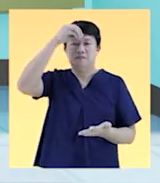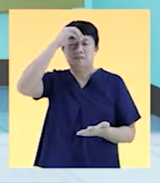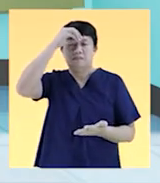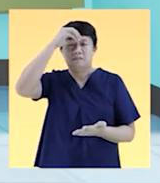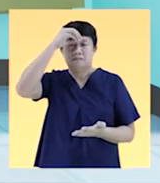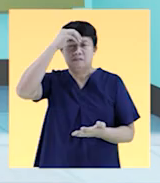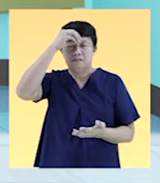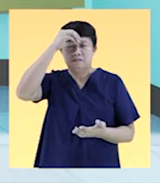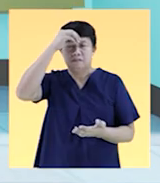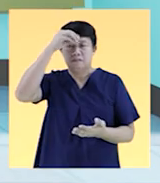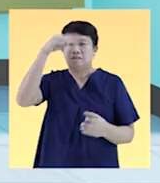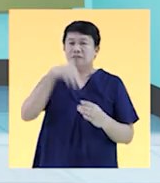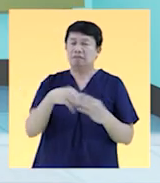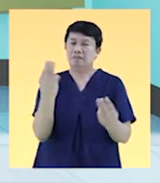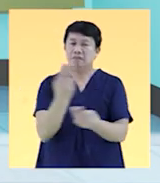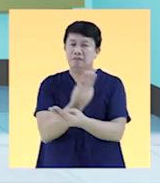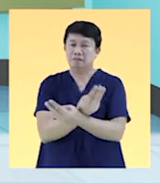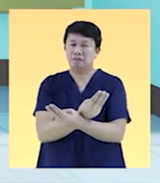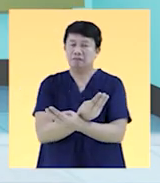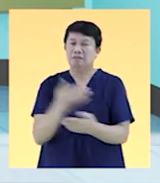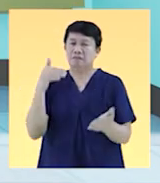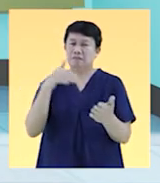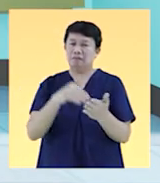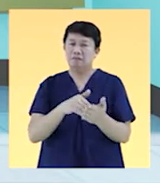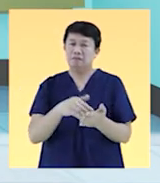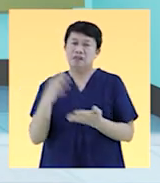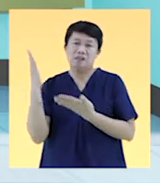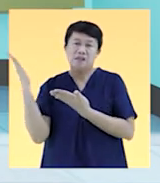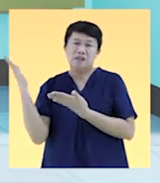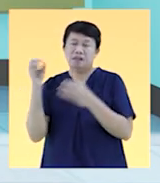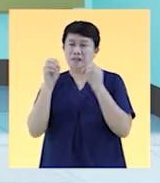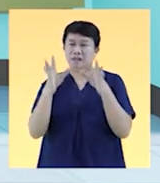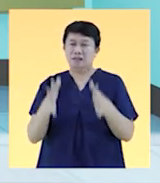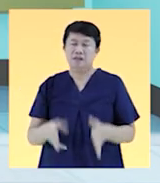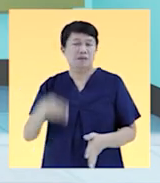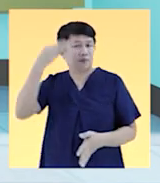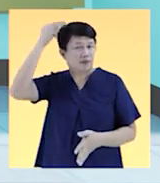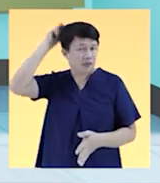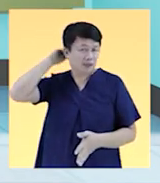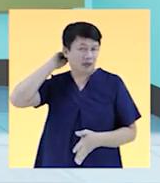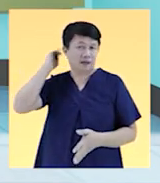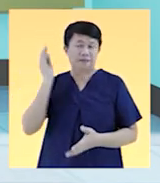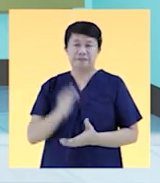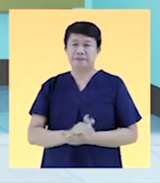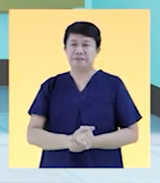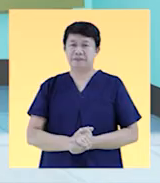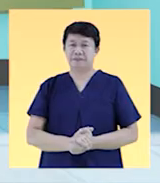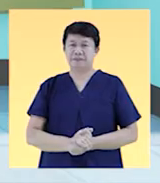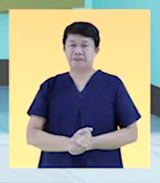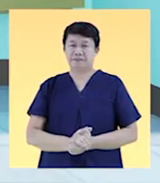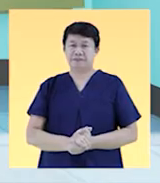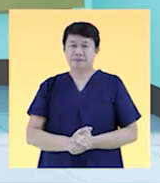ang inyong kaalaman sa mathematics. Muli, ako si Teacher Monica.